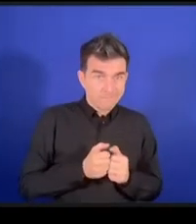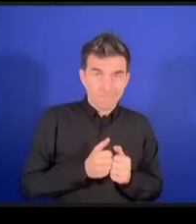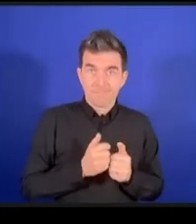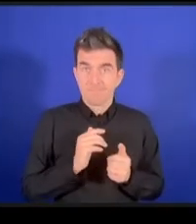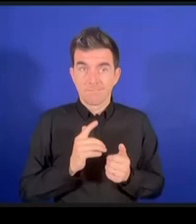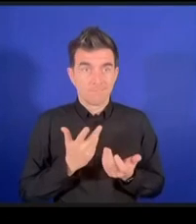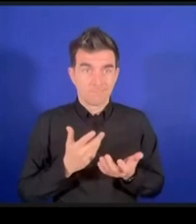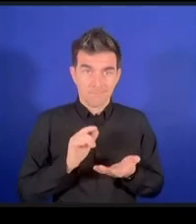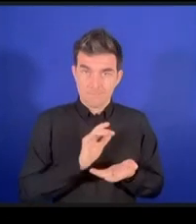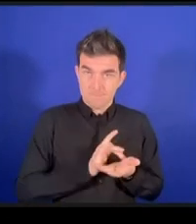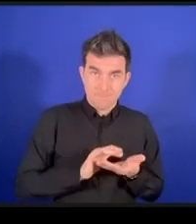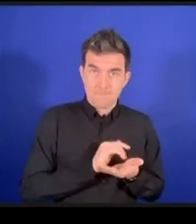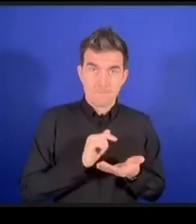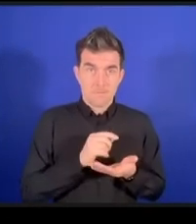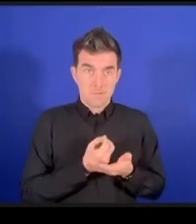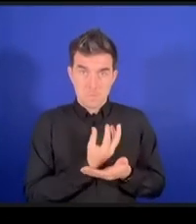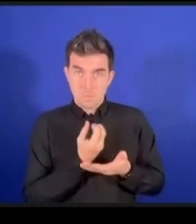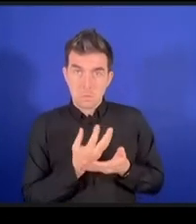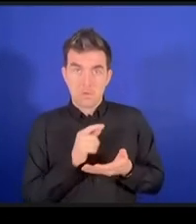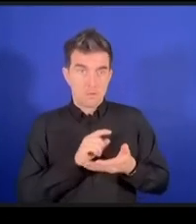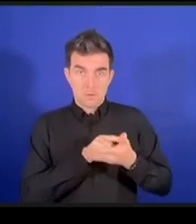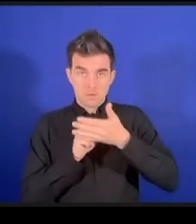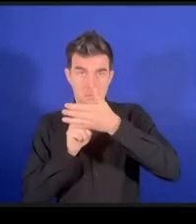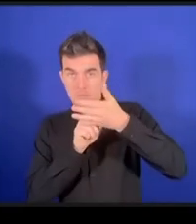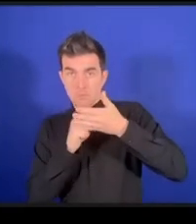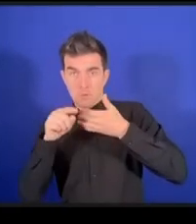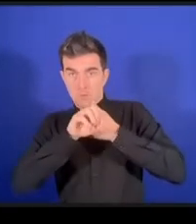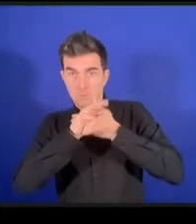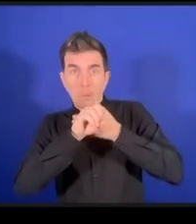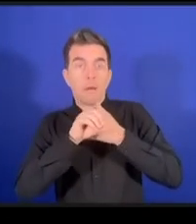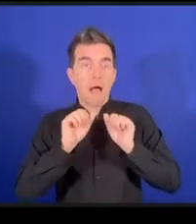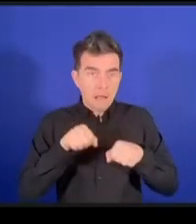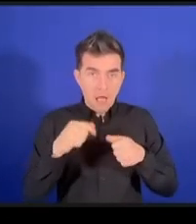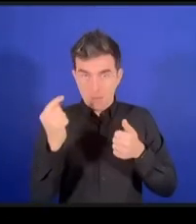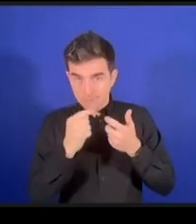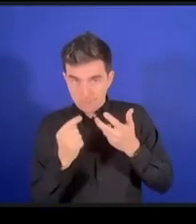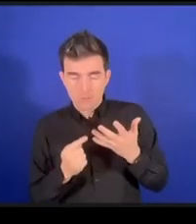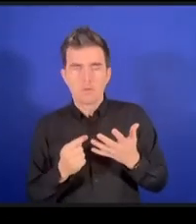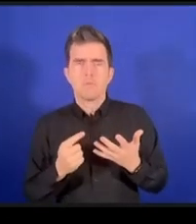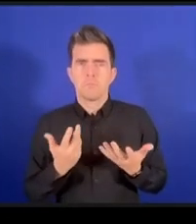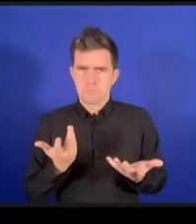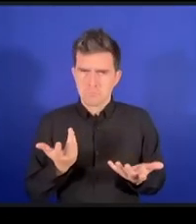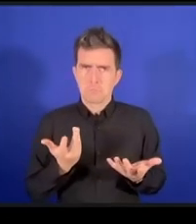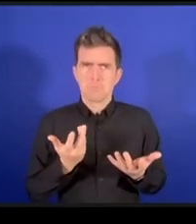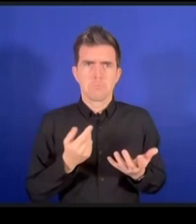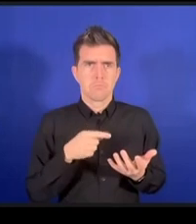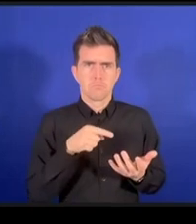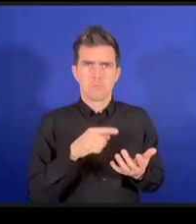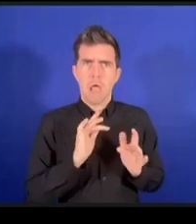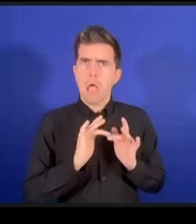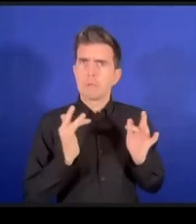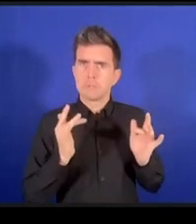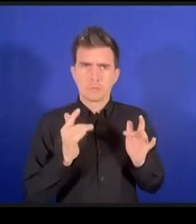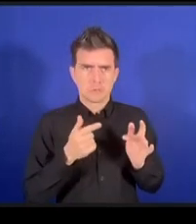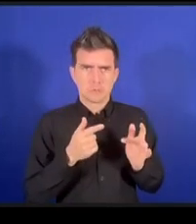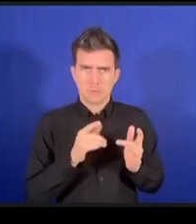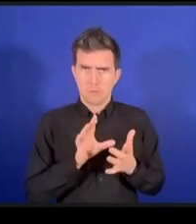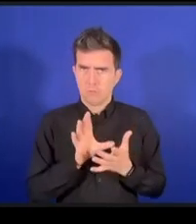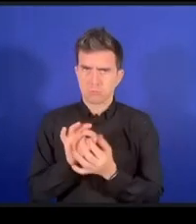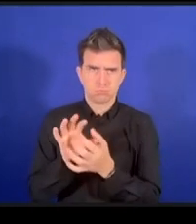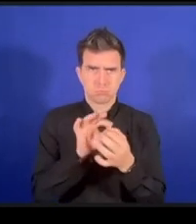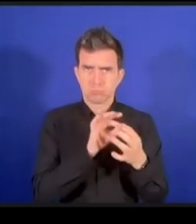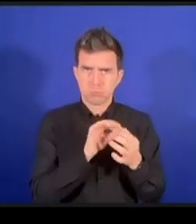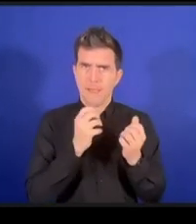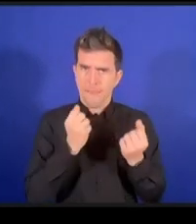которые мы используем которые можно подключать к интернету но но к